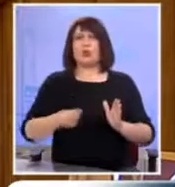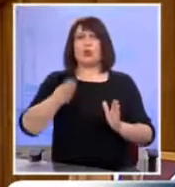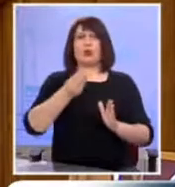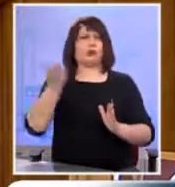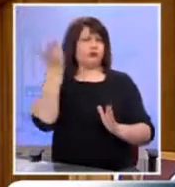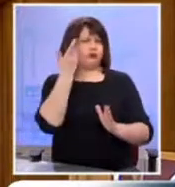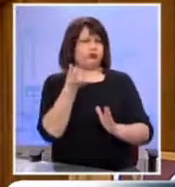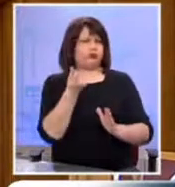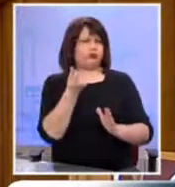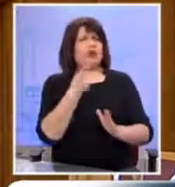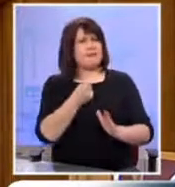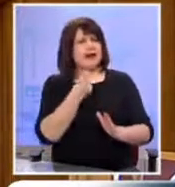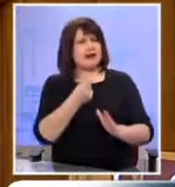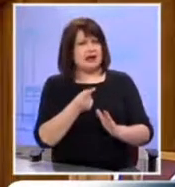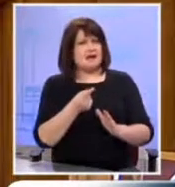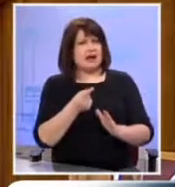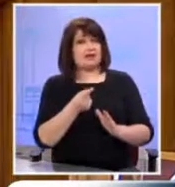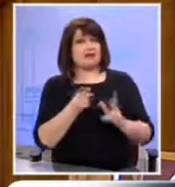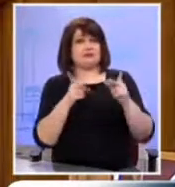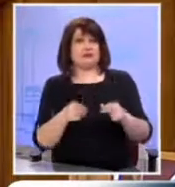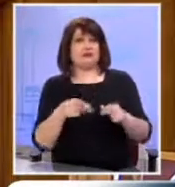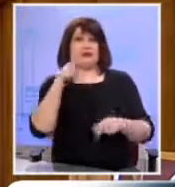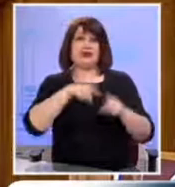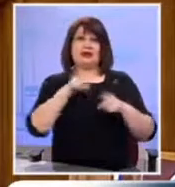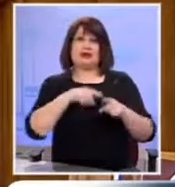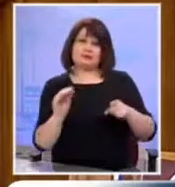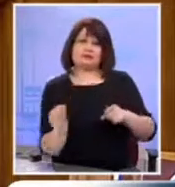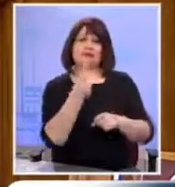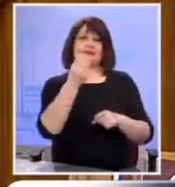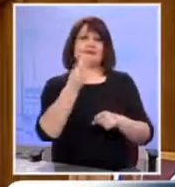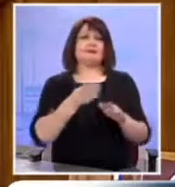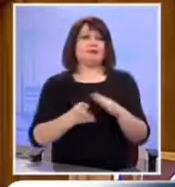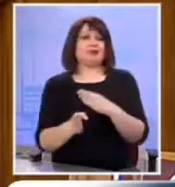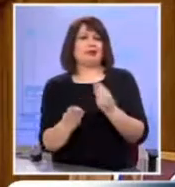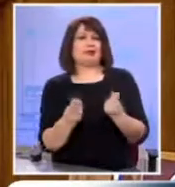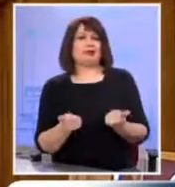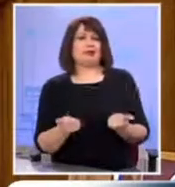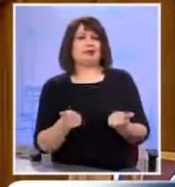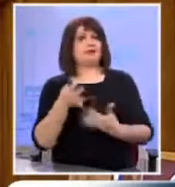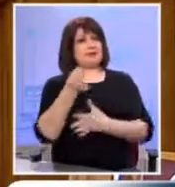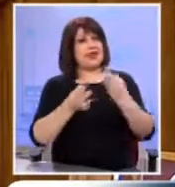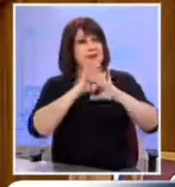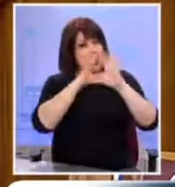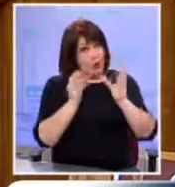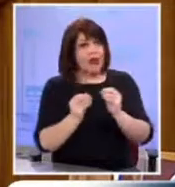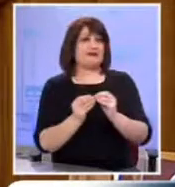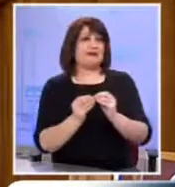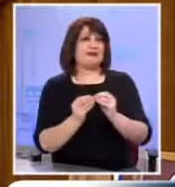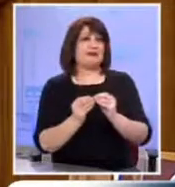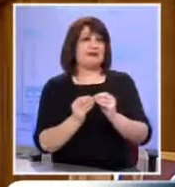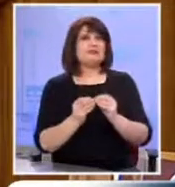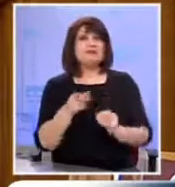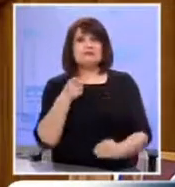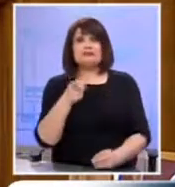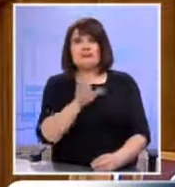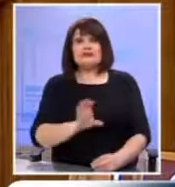που κόβονταν και την άλλη μέρα εμφανίζονταν από το παράθυρο μίλησαν. Ανατρέξτε σε όσα οι